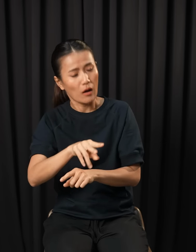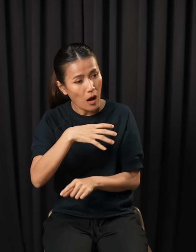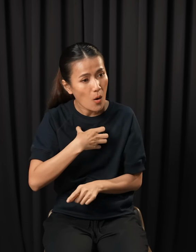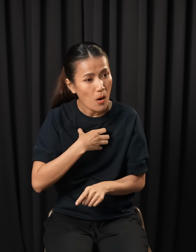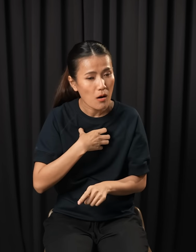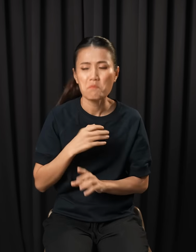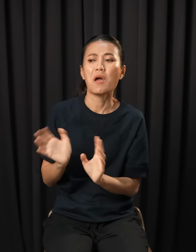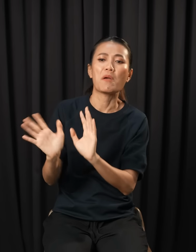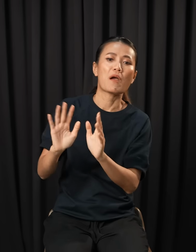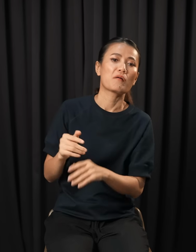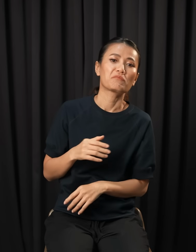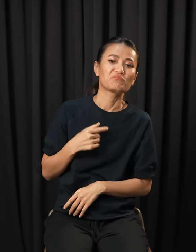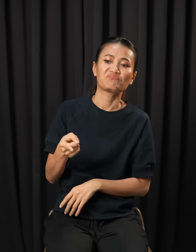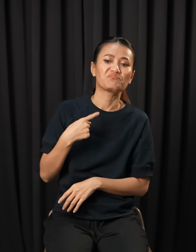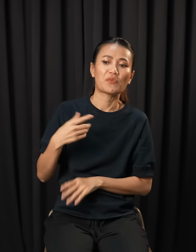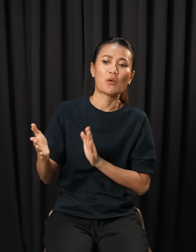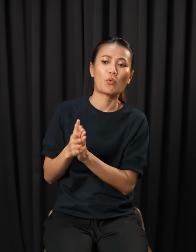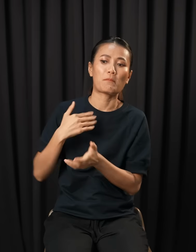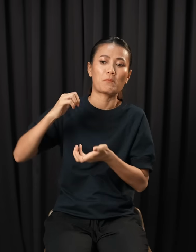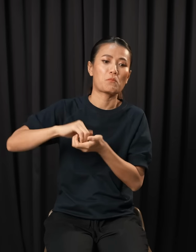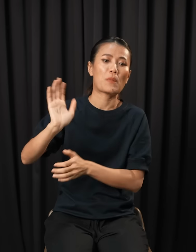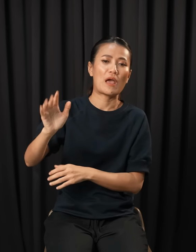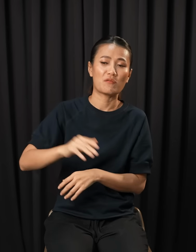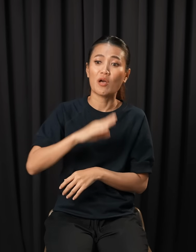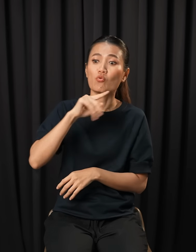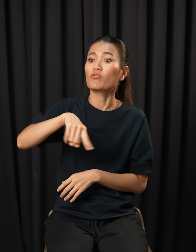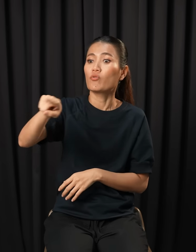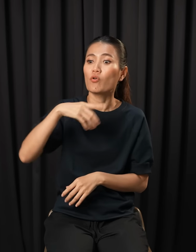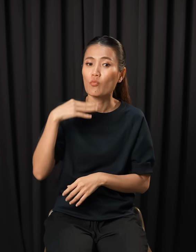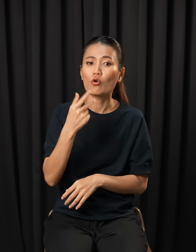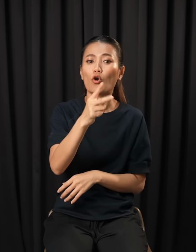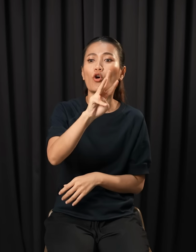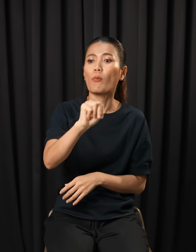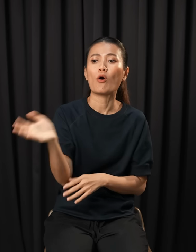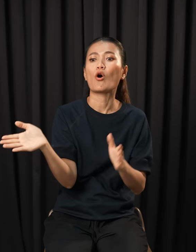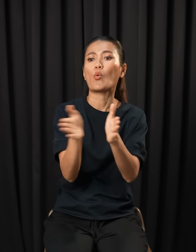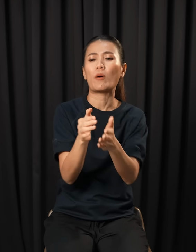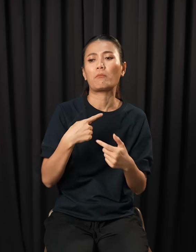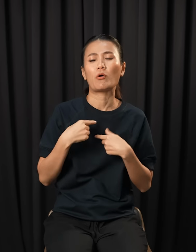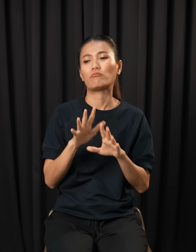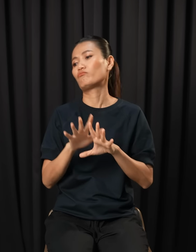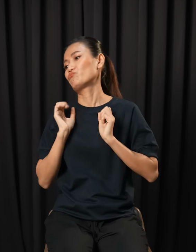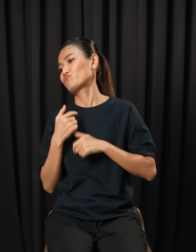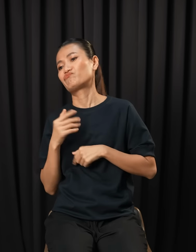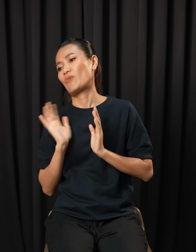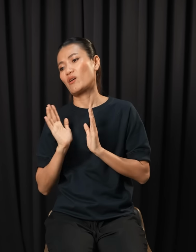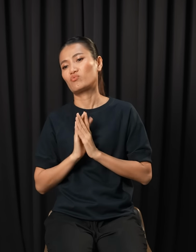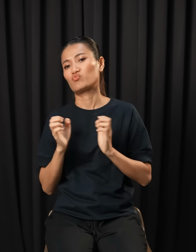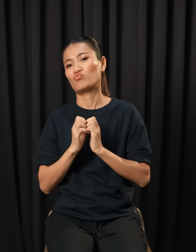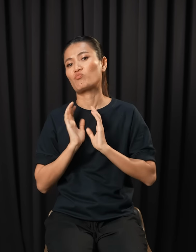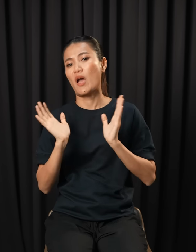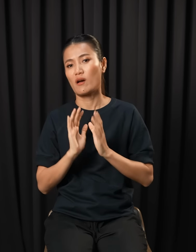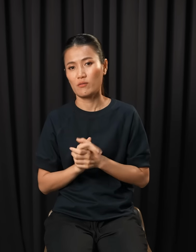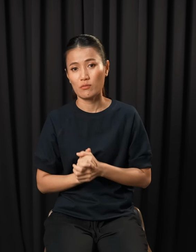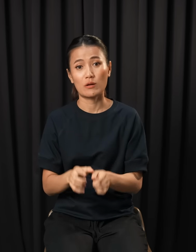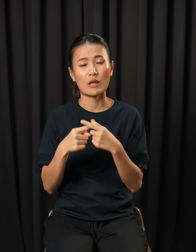มไทยสร้างชาติเป็นเบอร์2 เอาไม่ได้ ไม่เอา ไม่ได้ตอนนี้ไม่ได้เลย พรรค2พรรคนี้ยังไงก็ไม่รวม เลยเขาไปรวมกับพรรคไหนถ้าเกิดมีเขาอยู่ในครม.